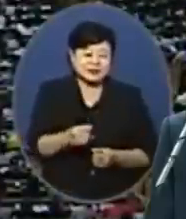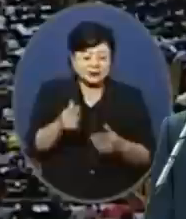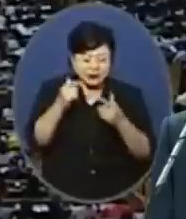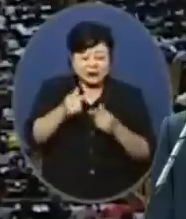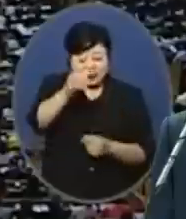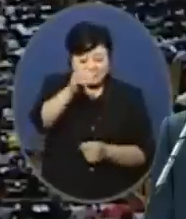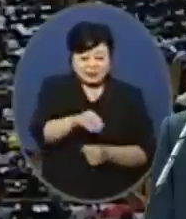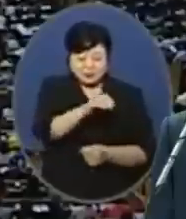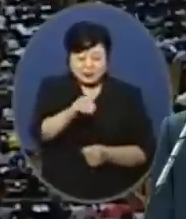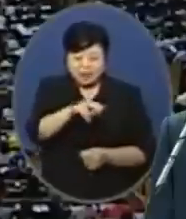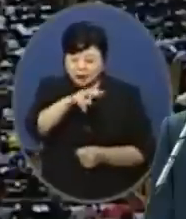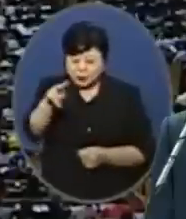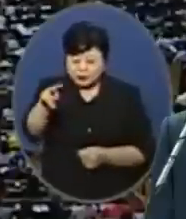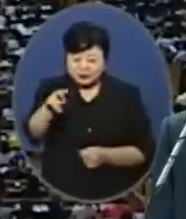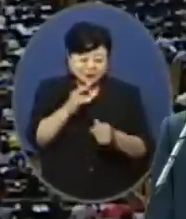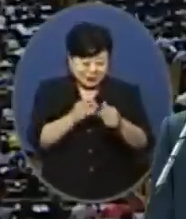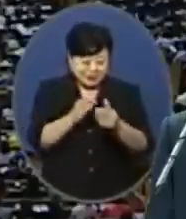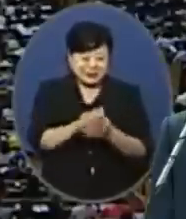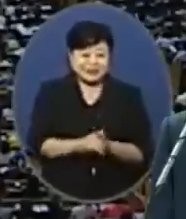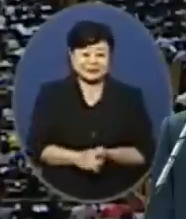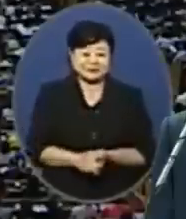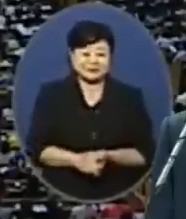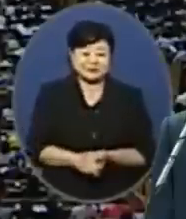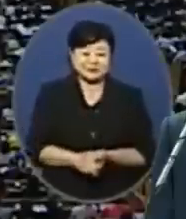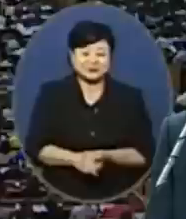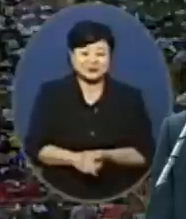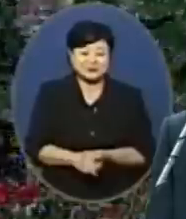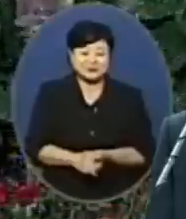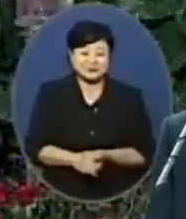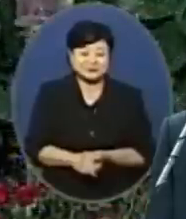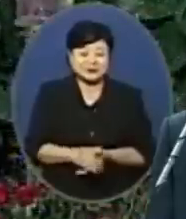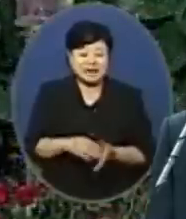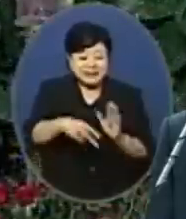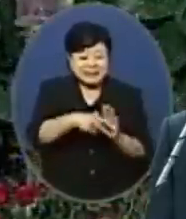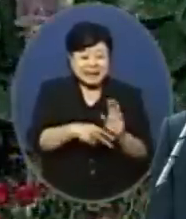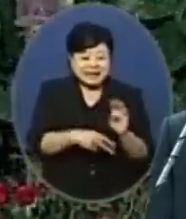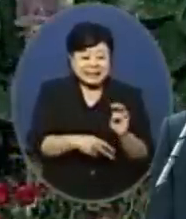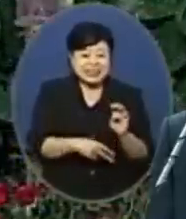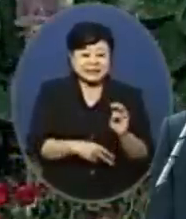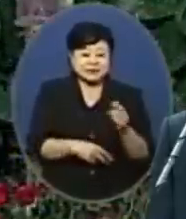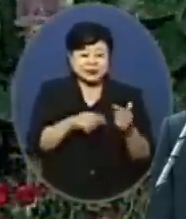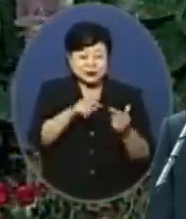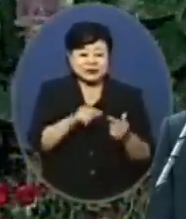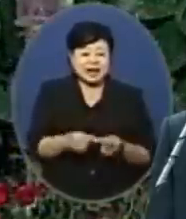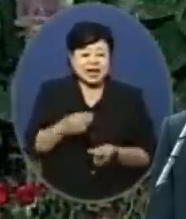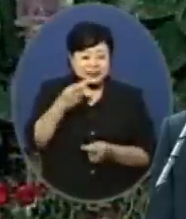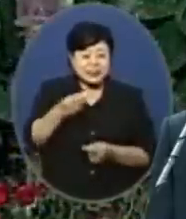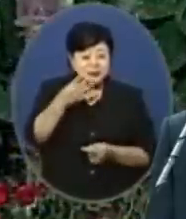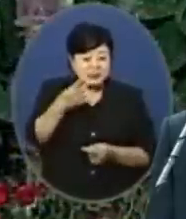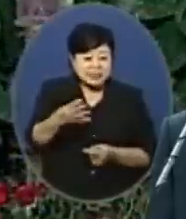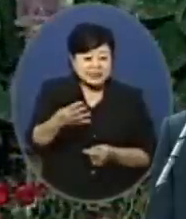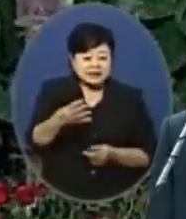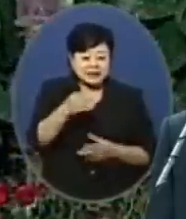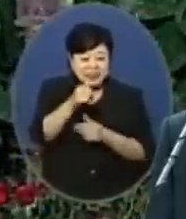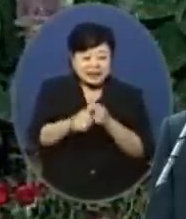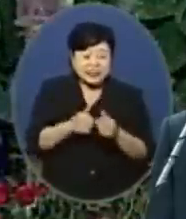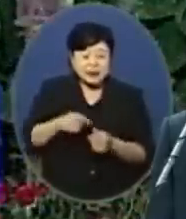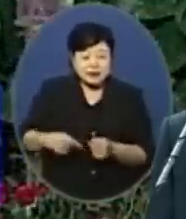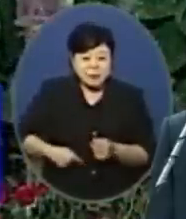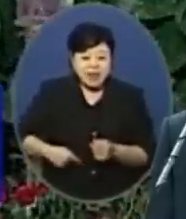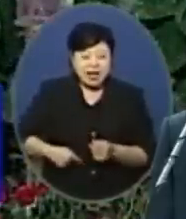항상 십자가를 바라보는 여러분 되시기 바랍니다. 이사야 46장 3절로 4절에 하나님은